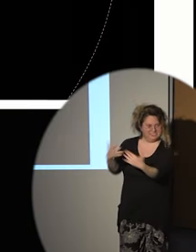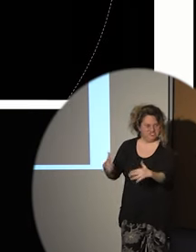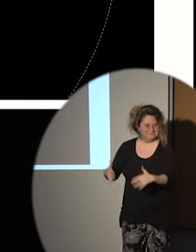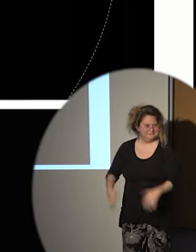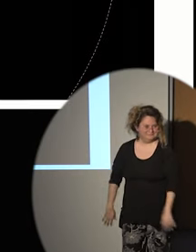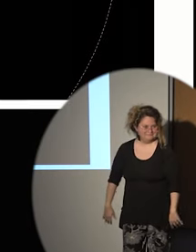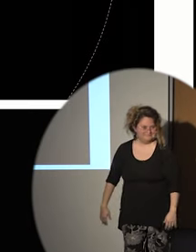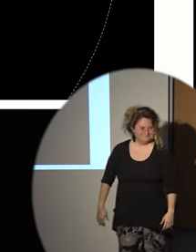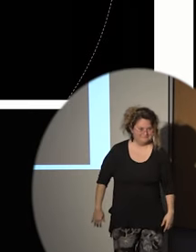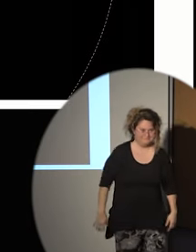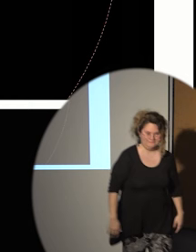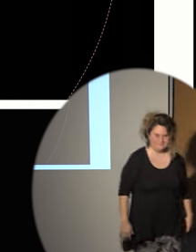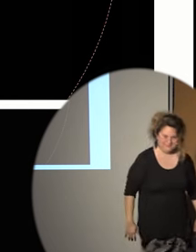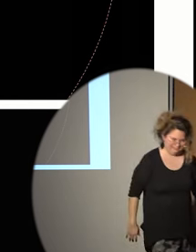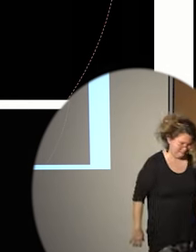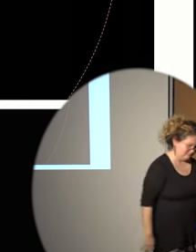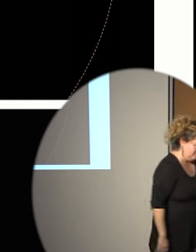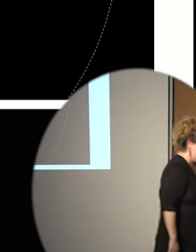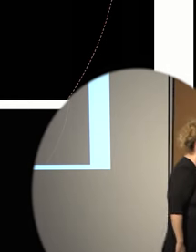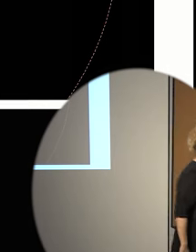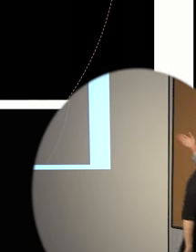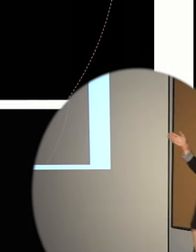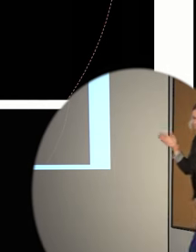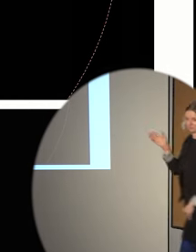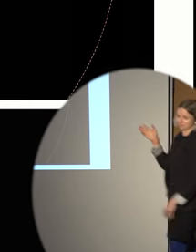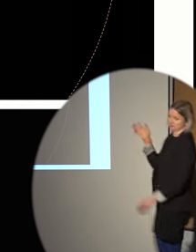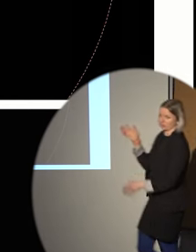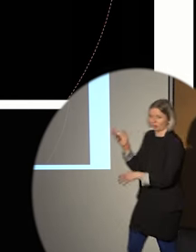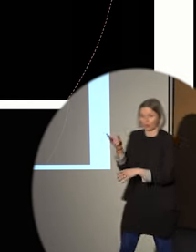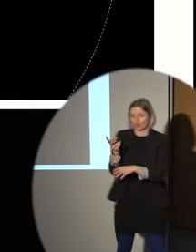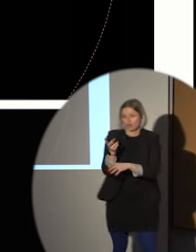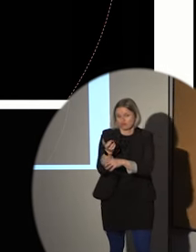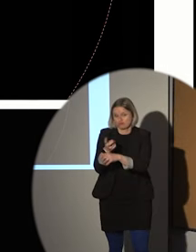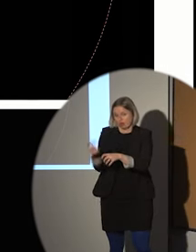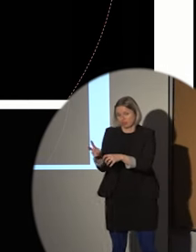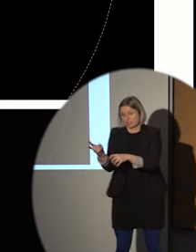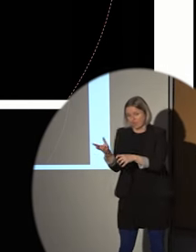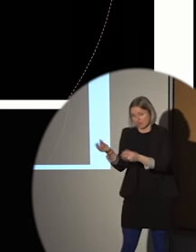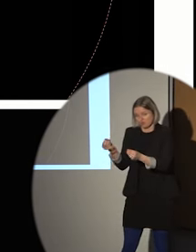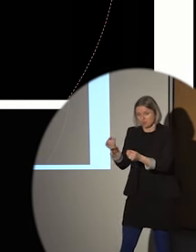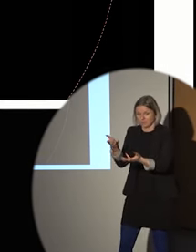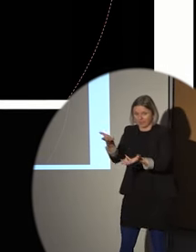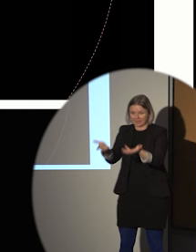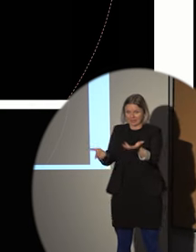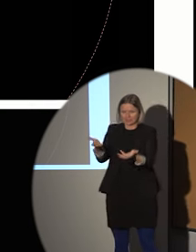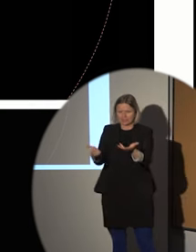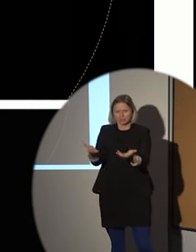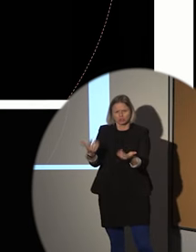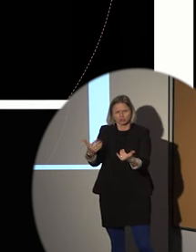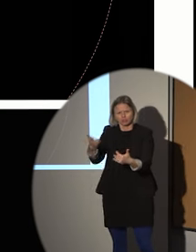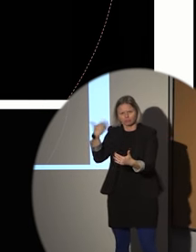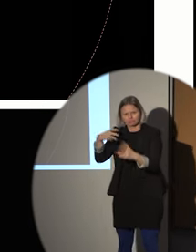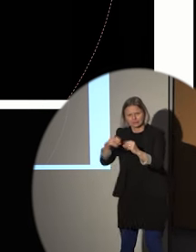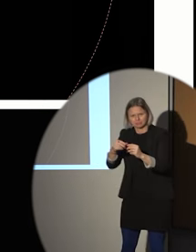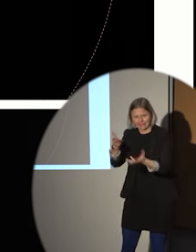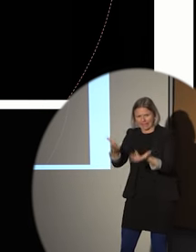Alors, le danger, quand même, évidemment, c'est l'équilibre. Je vous ai beaucoup parlé d'équilibre dans cet exposé, et l'équilibre